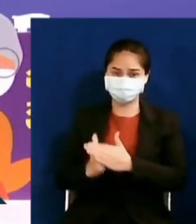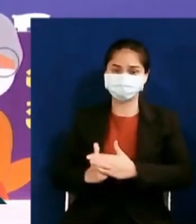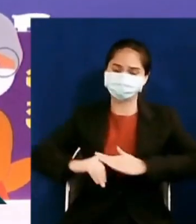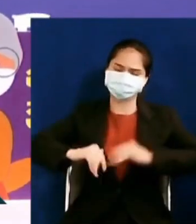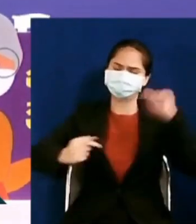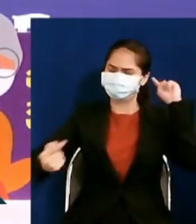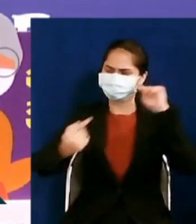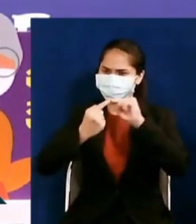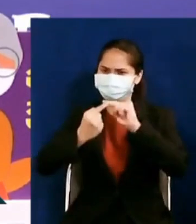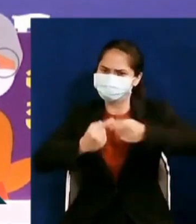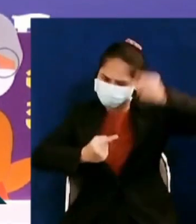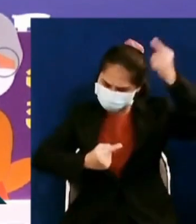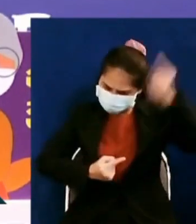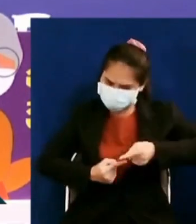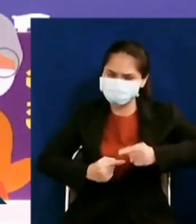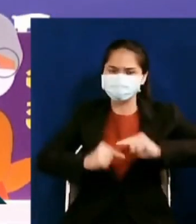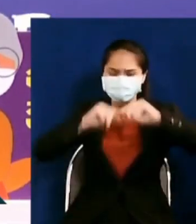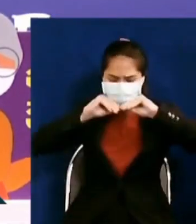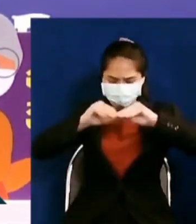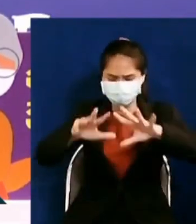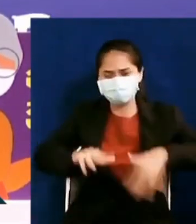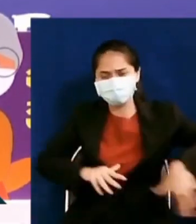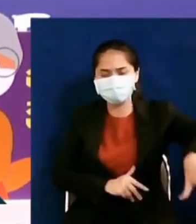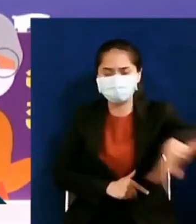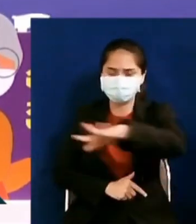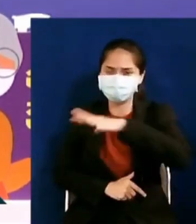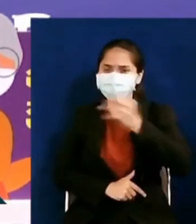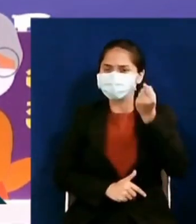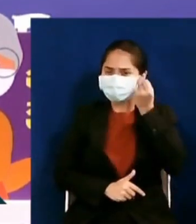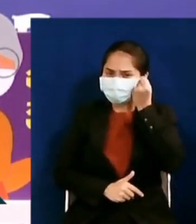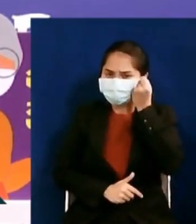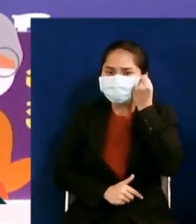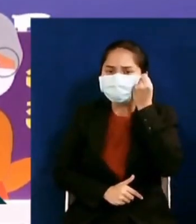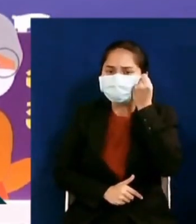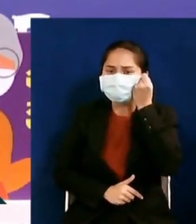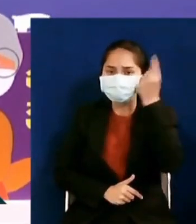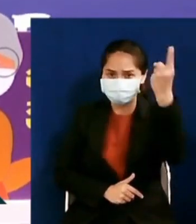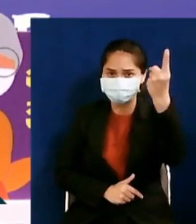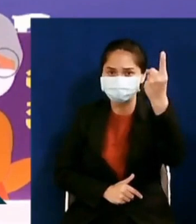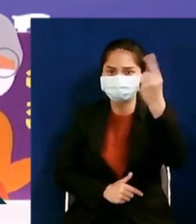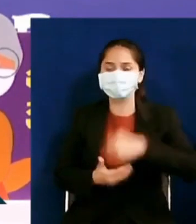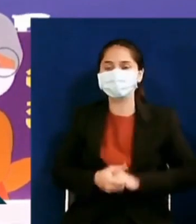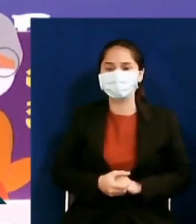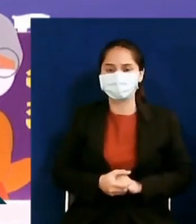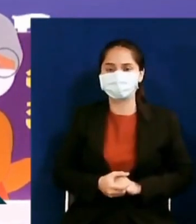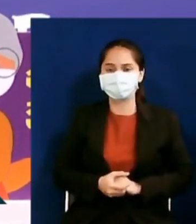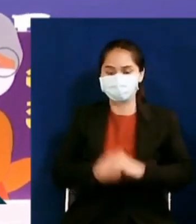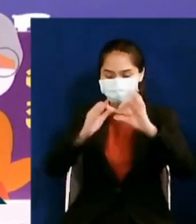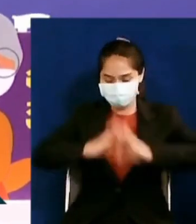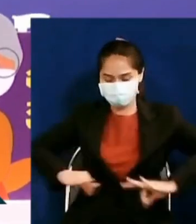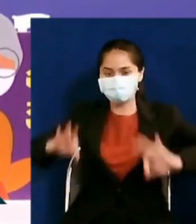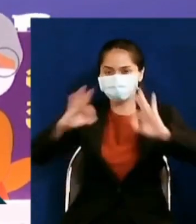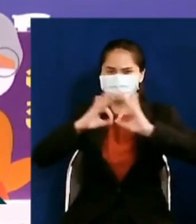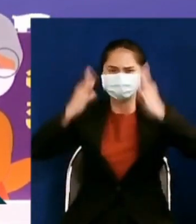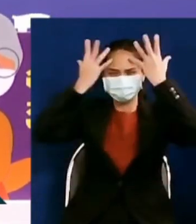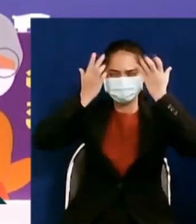ก็คืออัลฟาเบต้าแกมมาแล้วก็เดลต้าตอนนี้ทั่วโลกที่ระบาดเนี่ยก็คือเดลต้านะคะสายพันธุ์ที่น่า